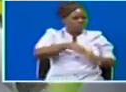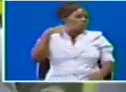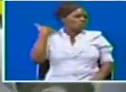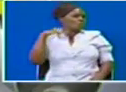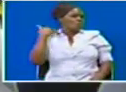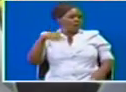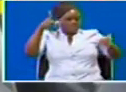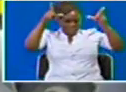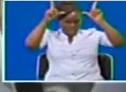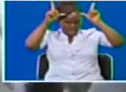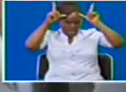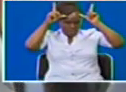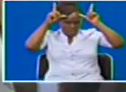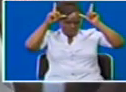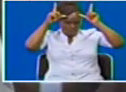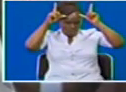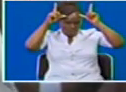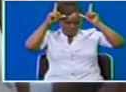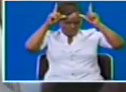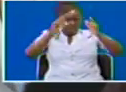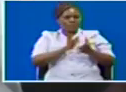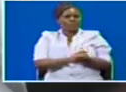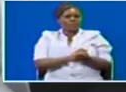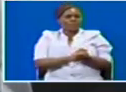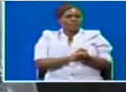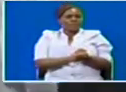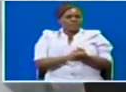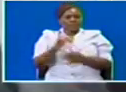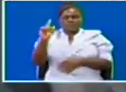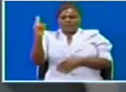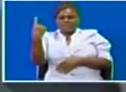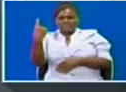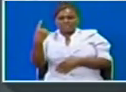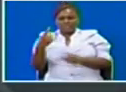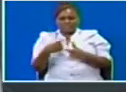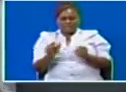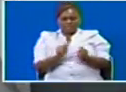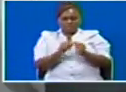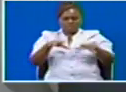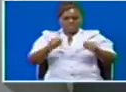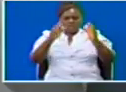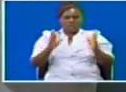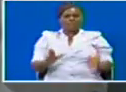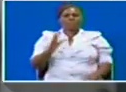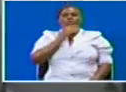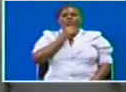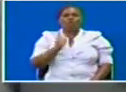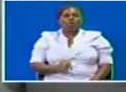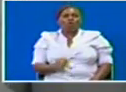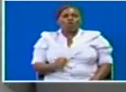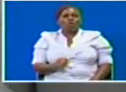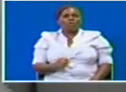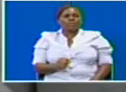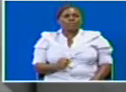mifugo ambao wameendelea kuliathiri eneo hilo. Na moja kwa moja nitazungumza na mwenyekiti wa baraza la wazee katika jamii ya Marakwet.